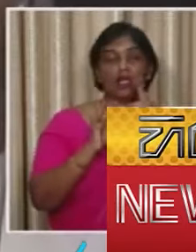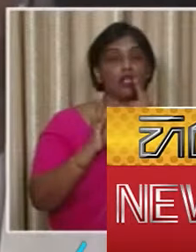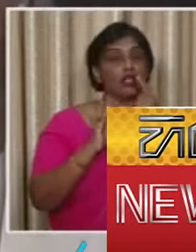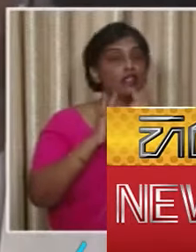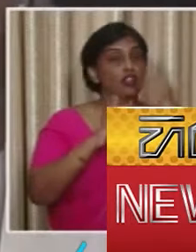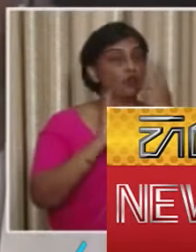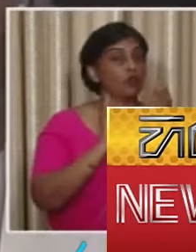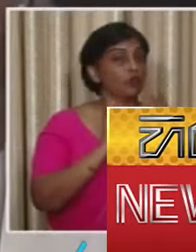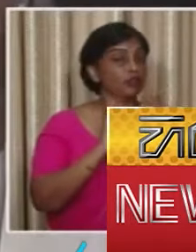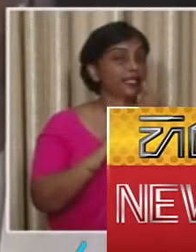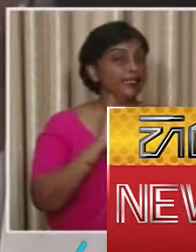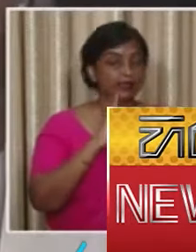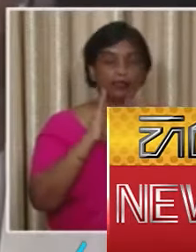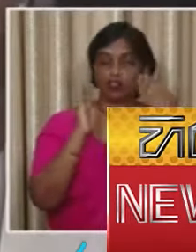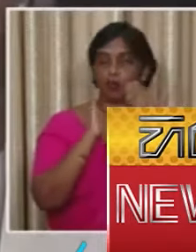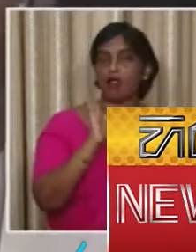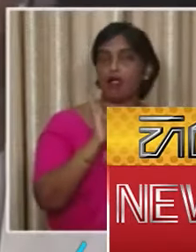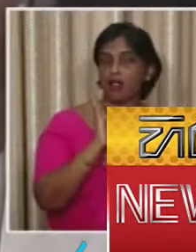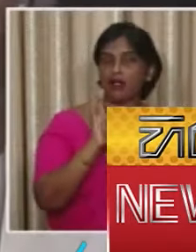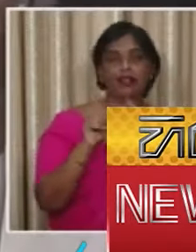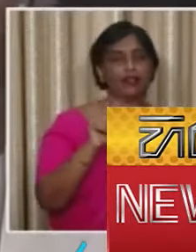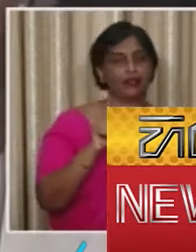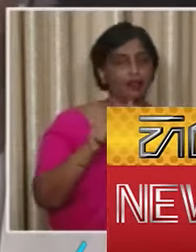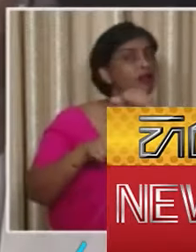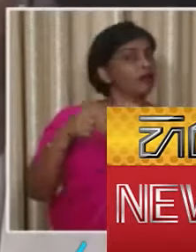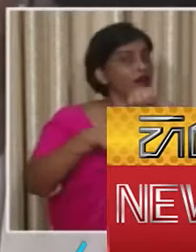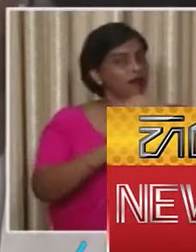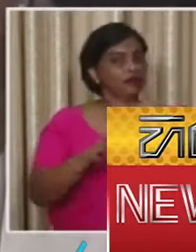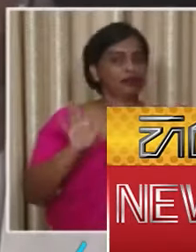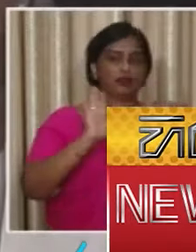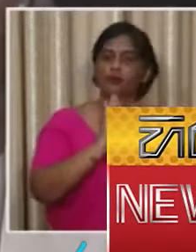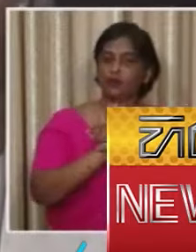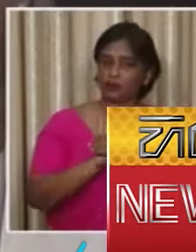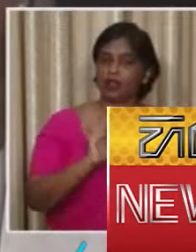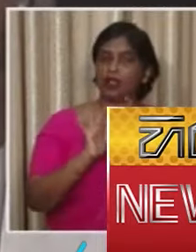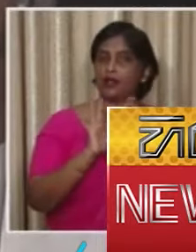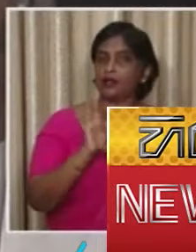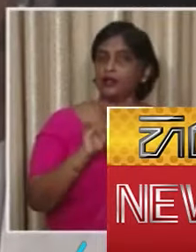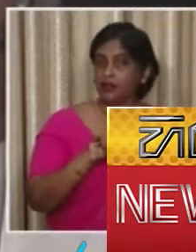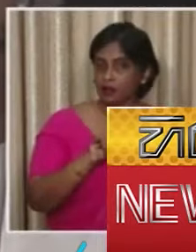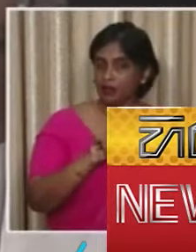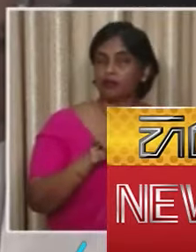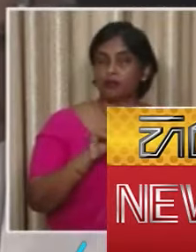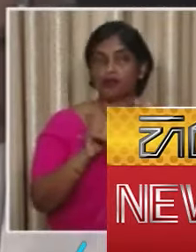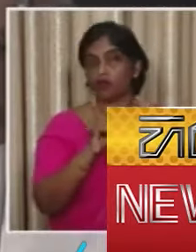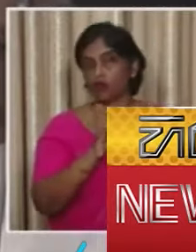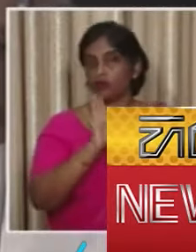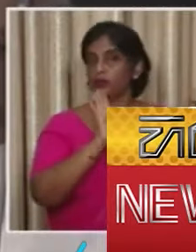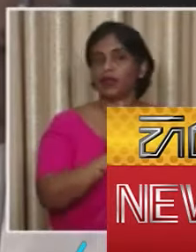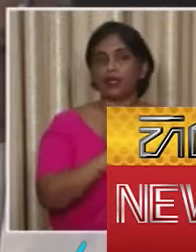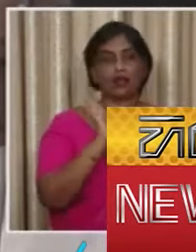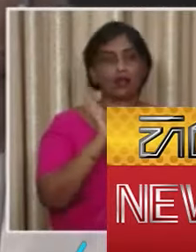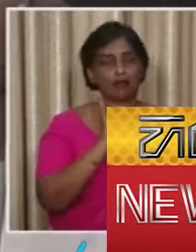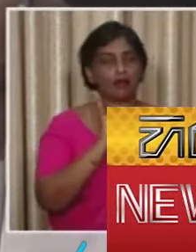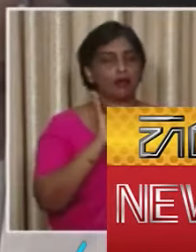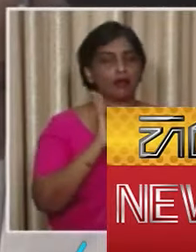නීති විශේෂඥයන්වන් ලසාඩ් හා ක්ලිෆඩ් චාන්ස් ආයතනය සමග එක්වී IMF සම්බන්ධීකරණය ඇතිව ණය